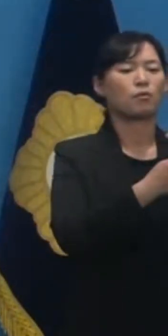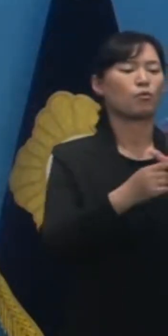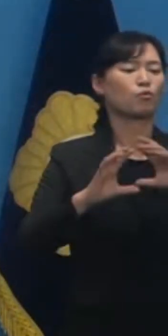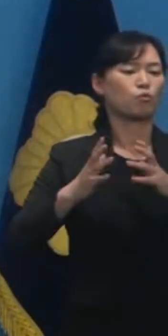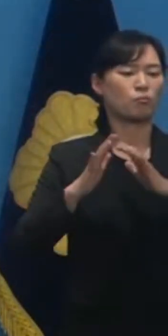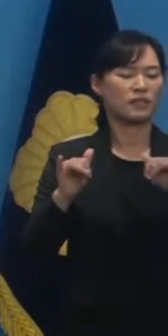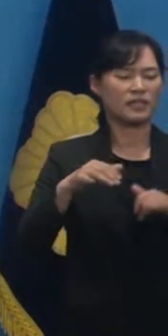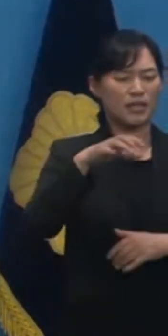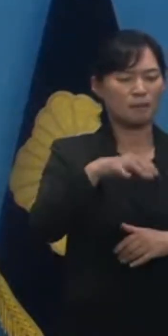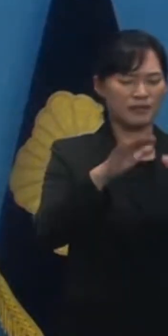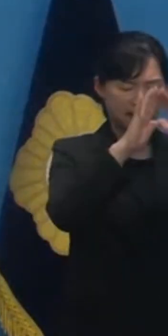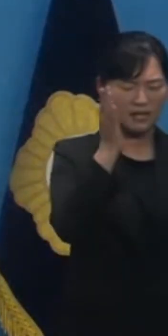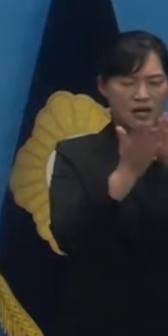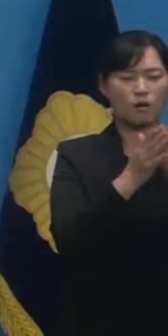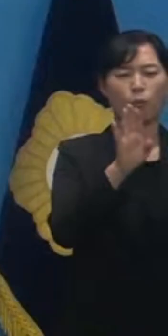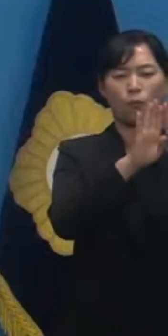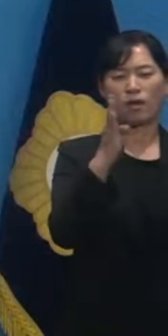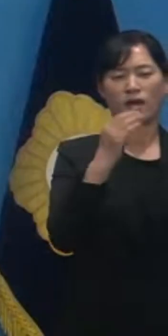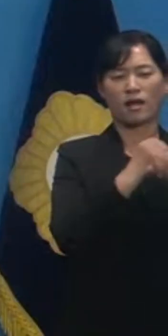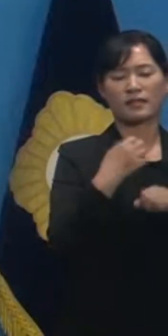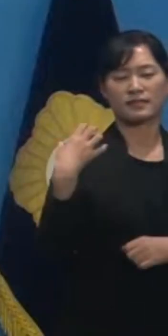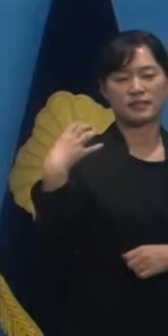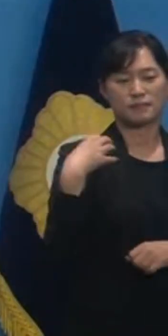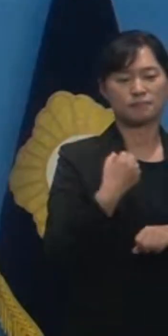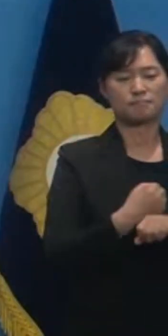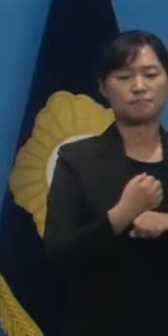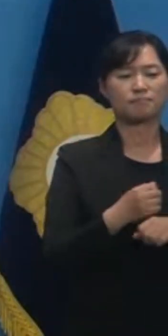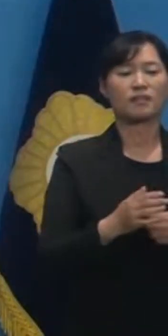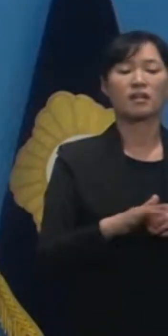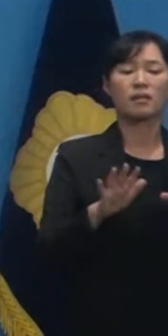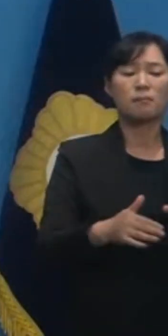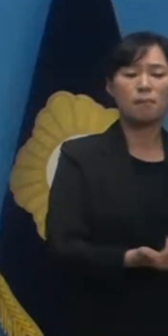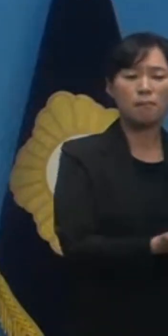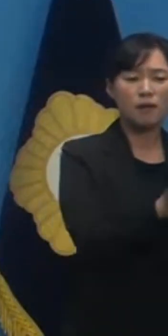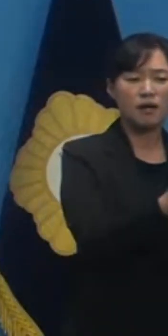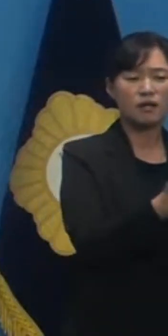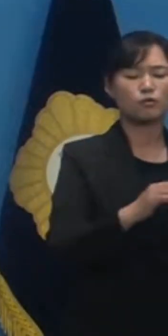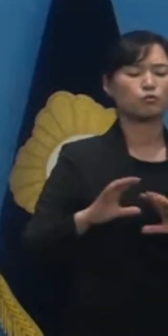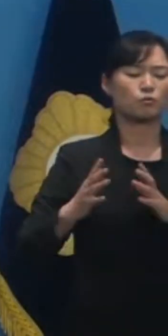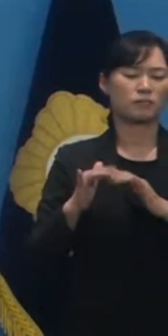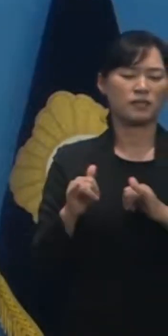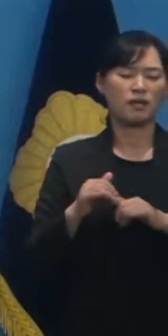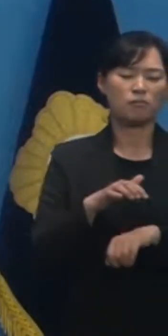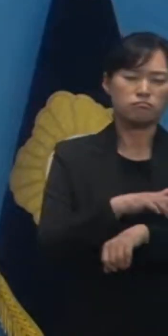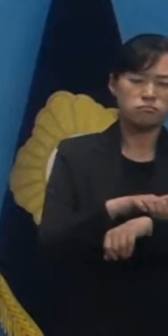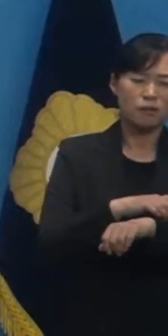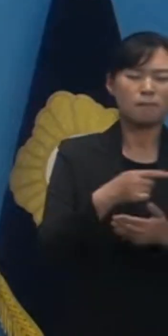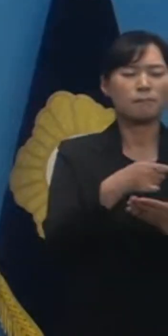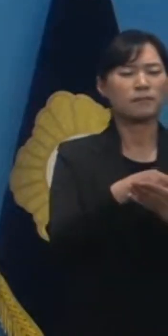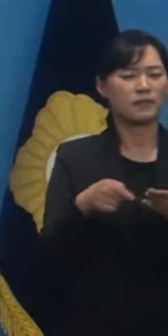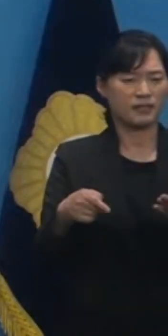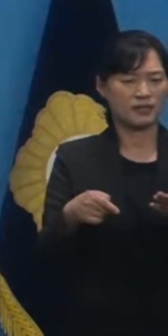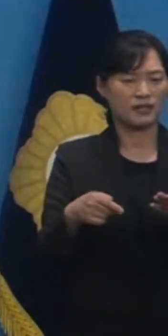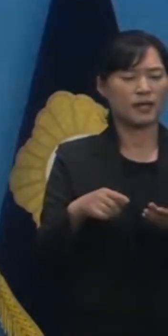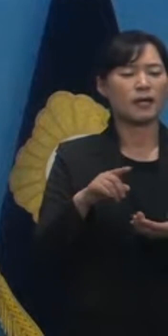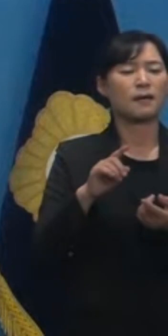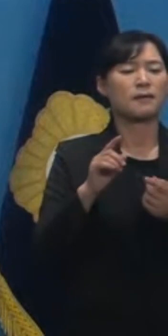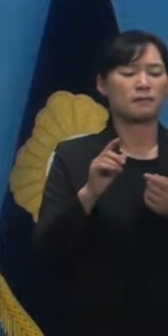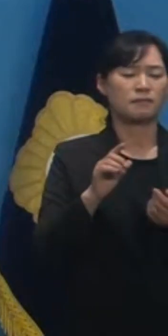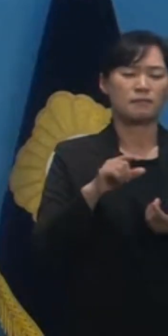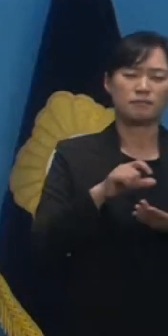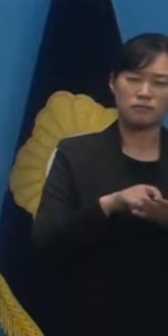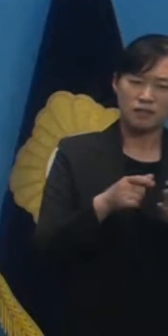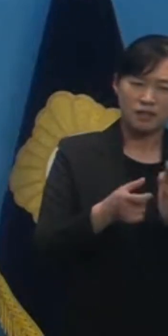할 수 있는 모든 역할을 하겠습니다. 아울러 이번 사태로 인한 국민적 불편과 피해에 대한 적절한 보상,